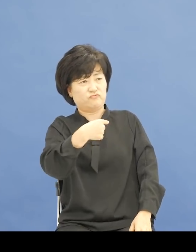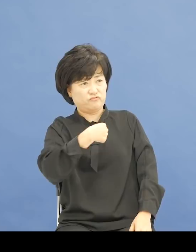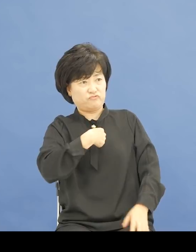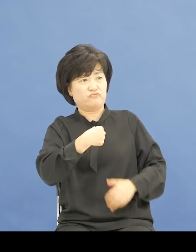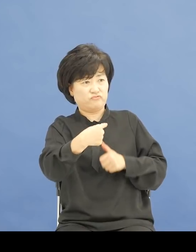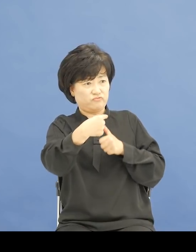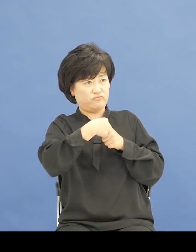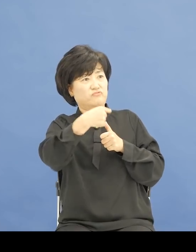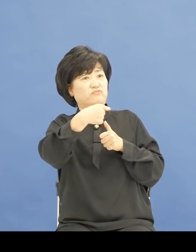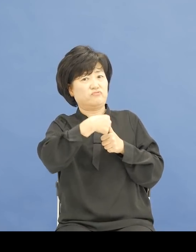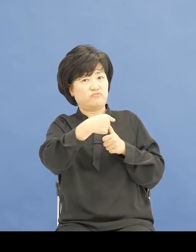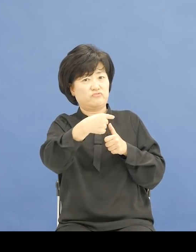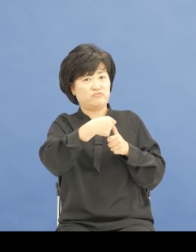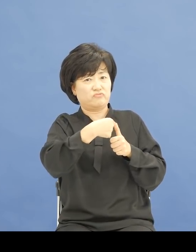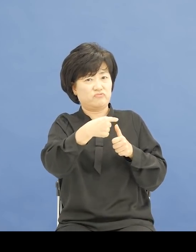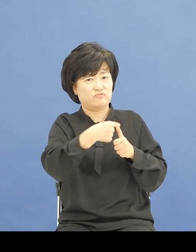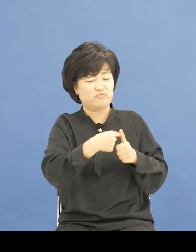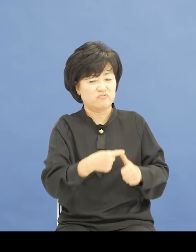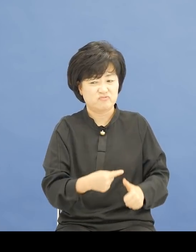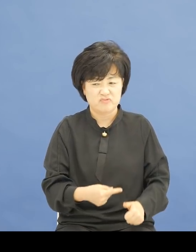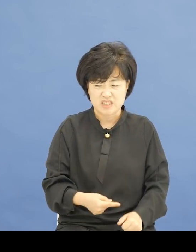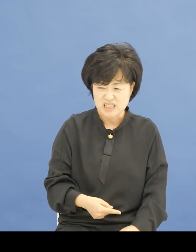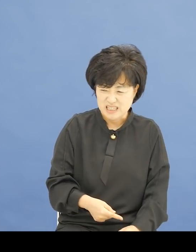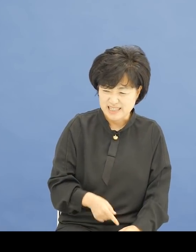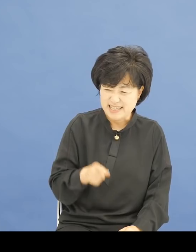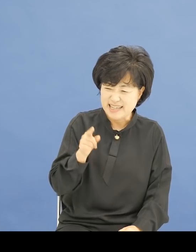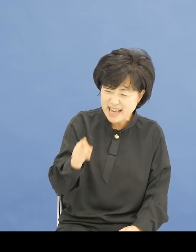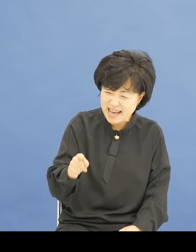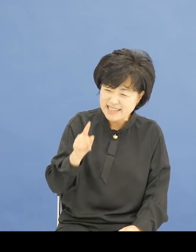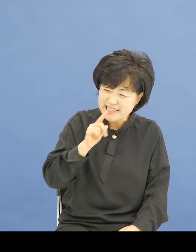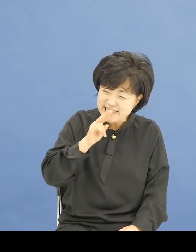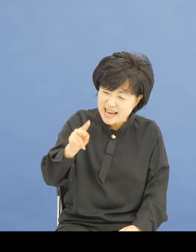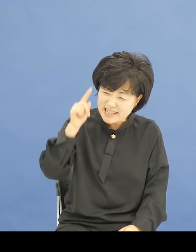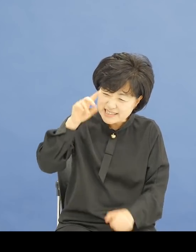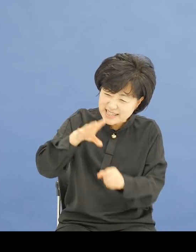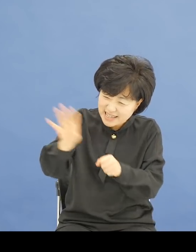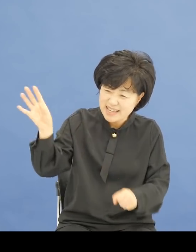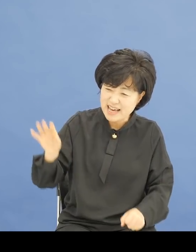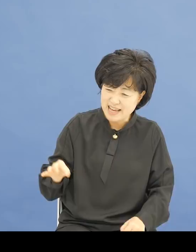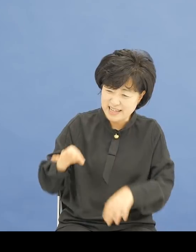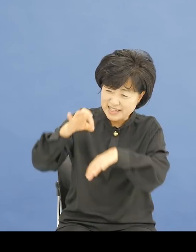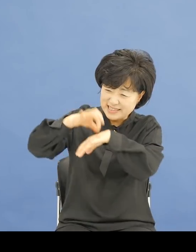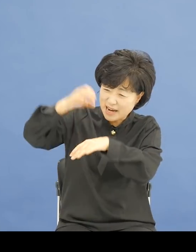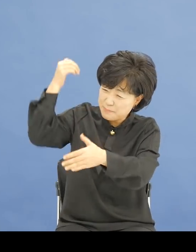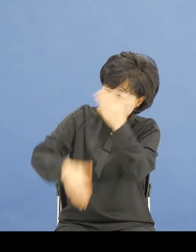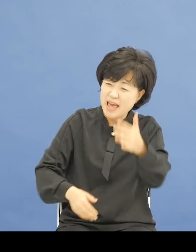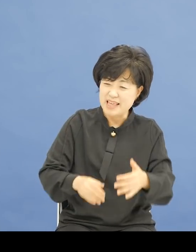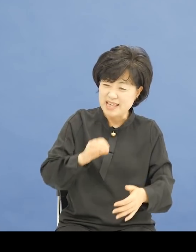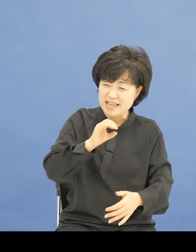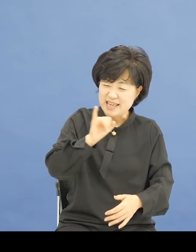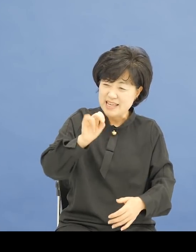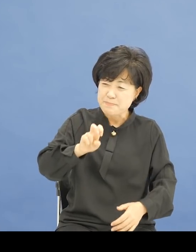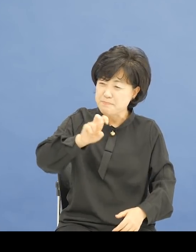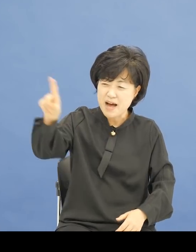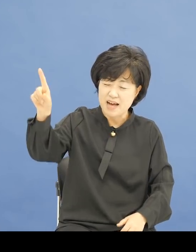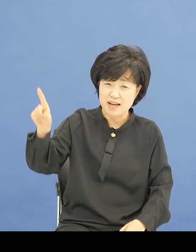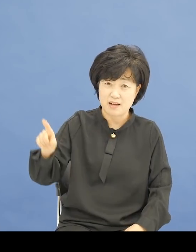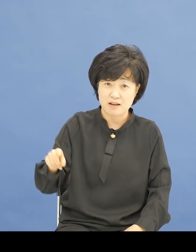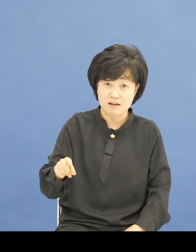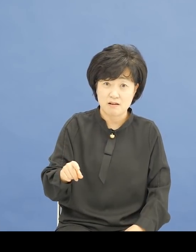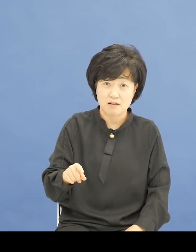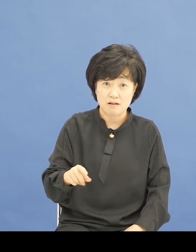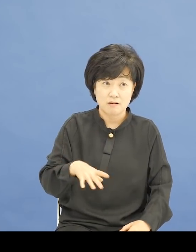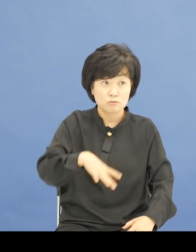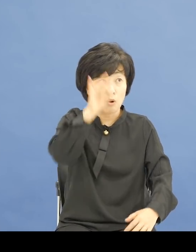쿡쿡 찌르면서 죄송합니다. 네. 아이고 이 새끼야 살 빼 임마.